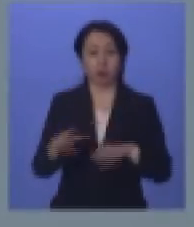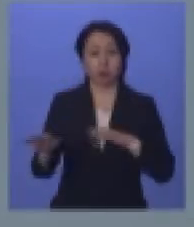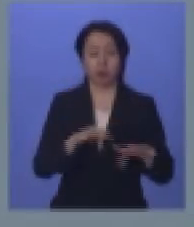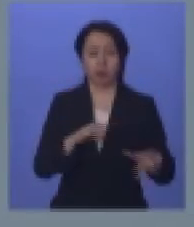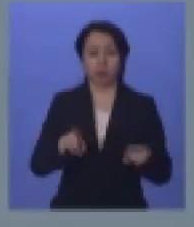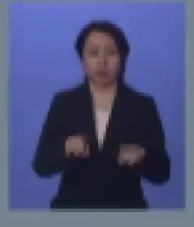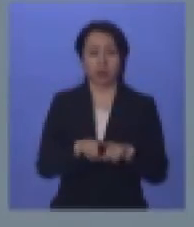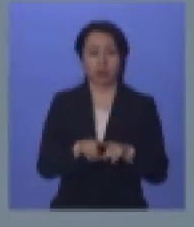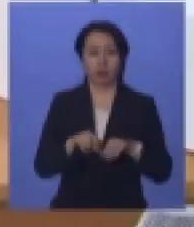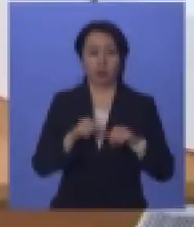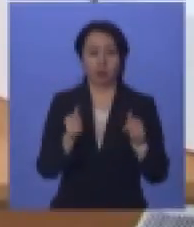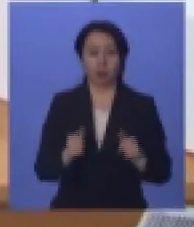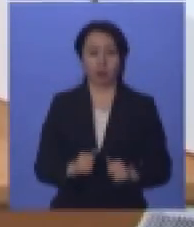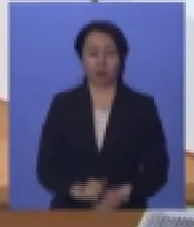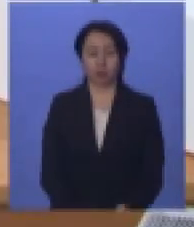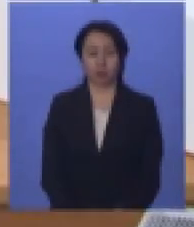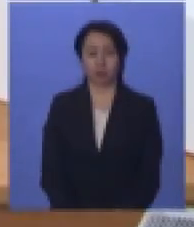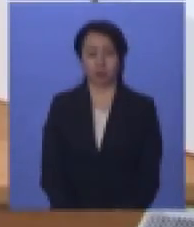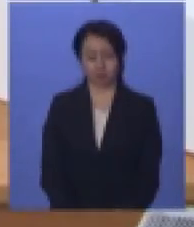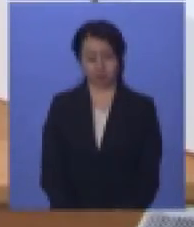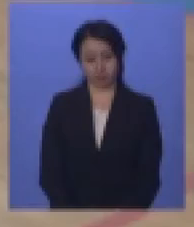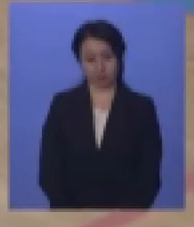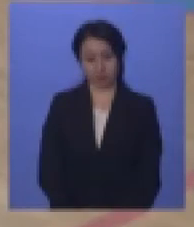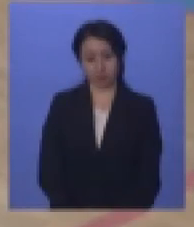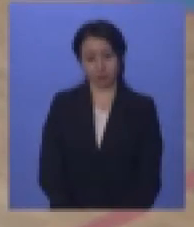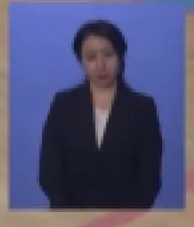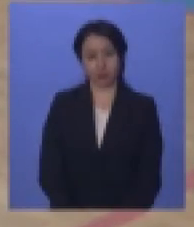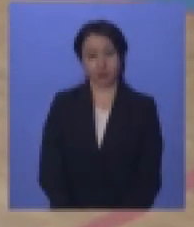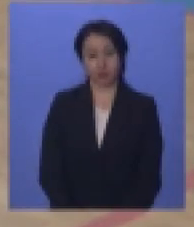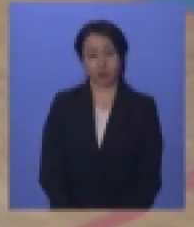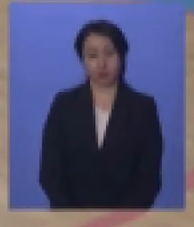мероприятия такого формата. Лаура Рагимова, Айнур Дасан, Михаил Казначеев, Служба новостей.